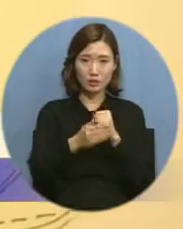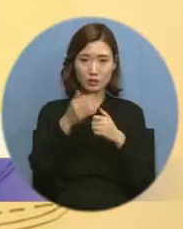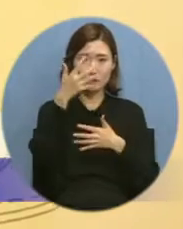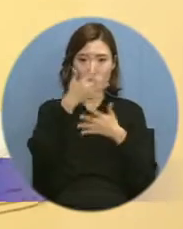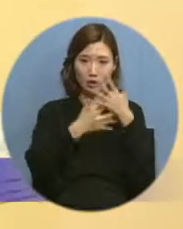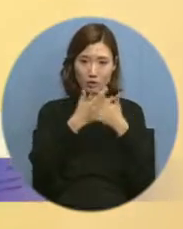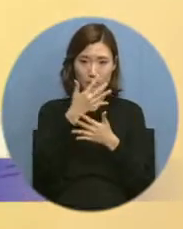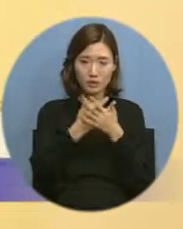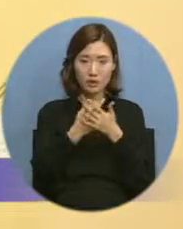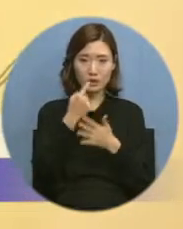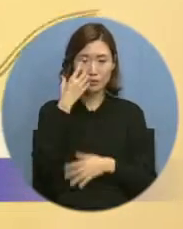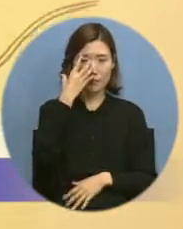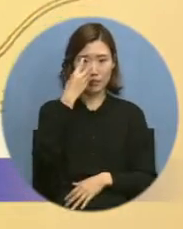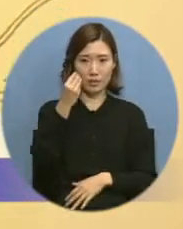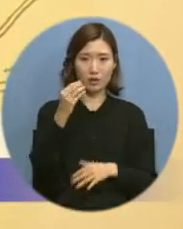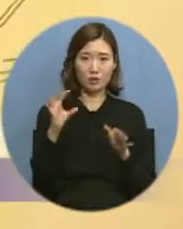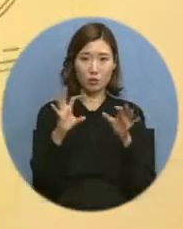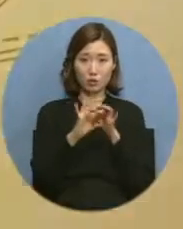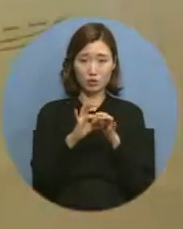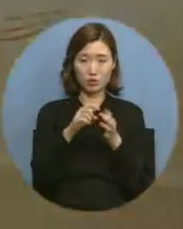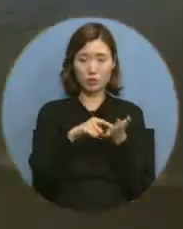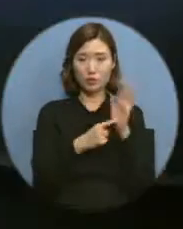텍스트를 통해 시각적으로 보여줍니다.